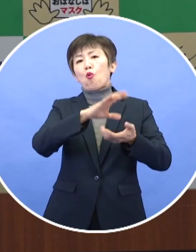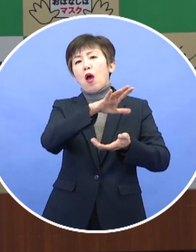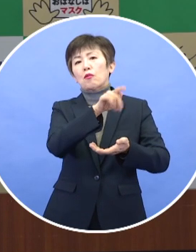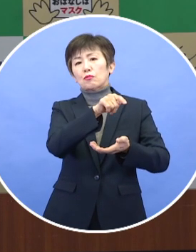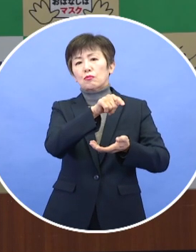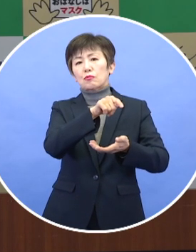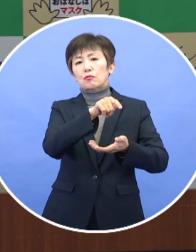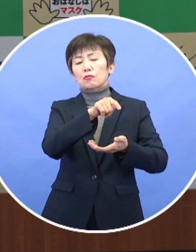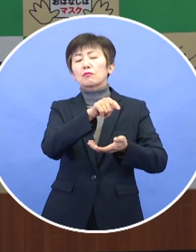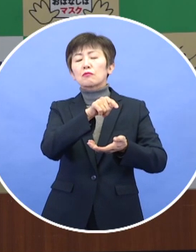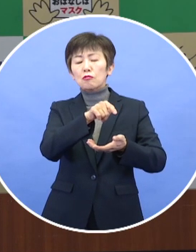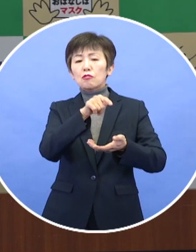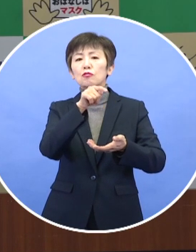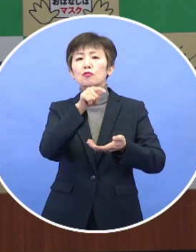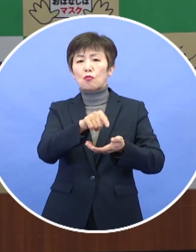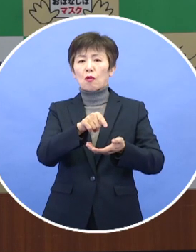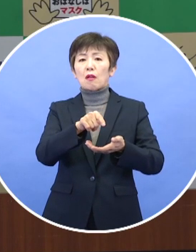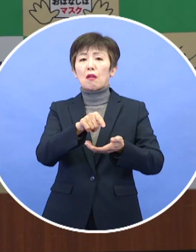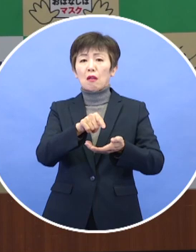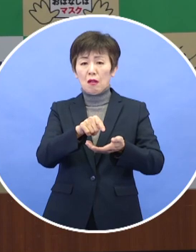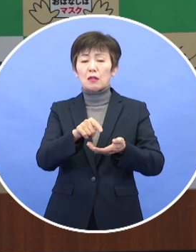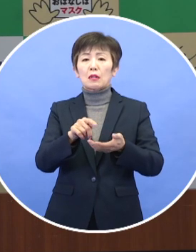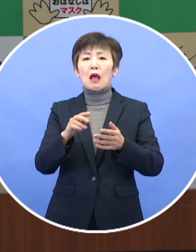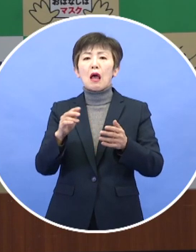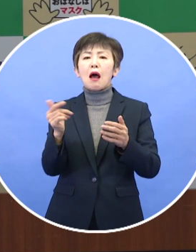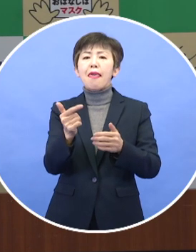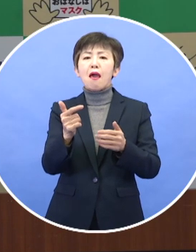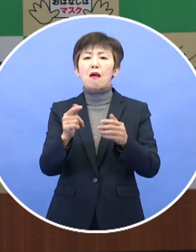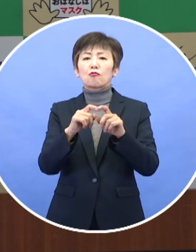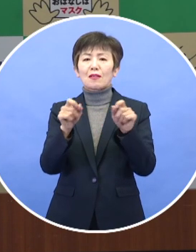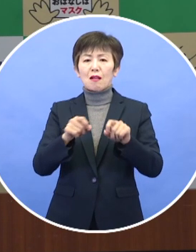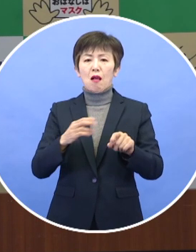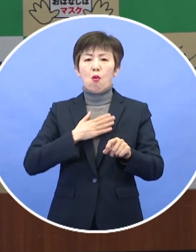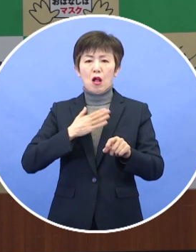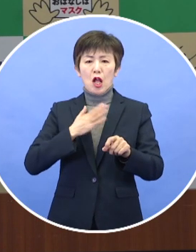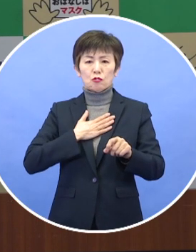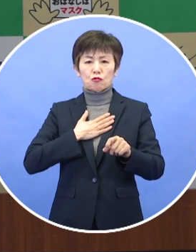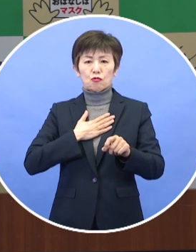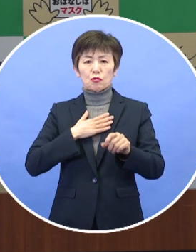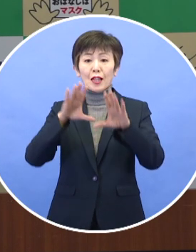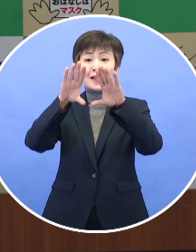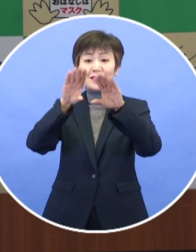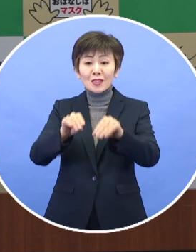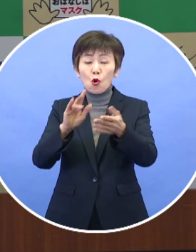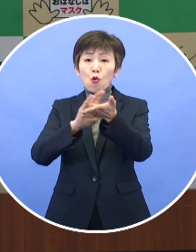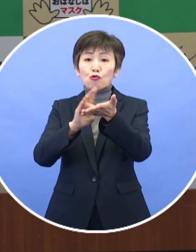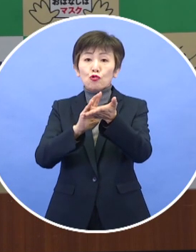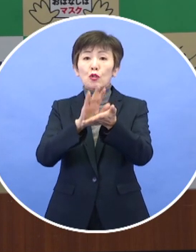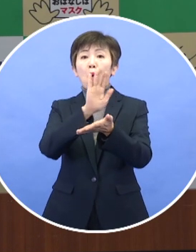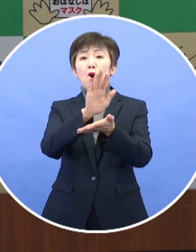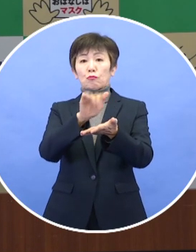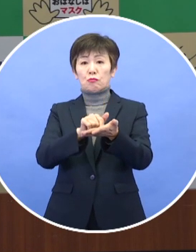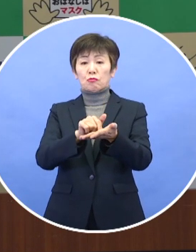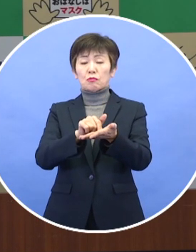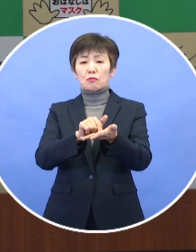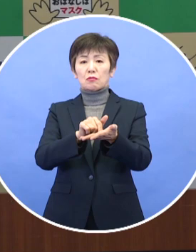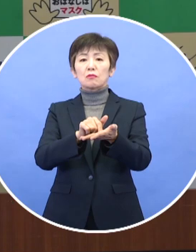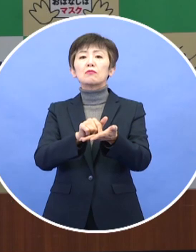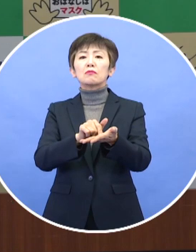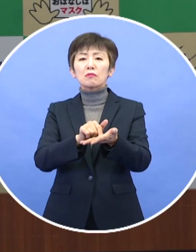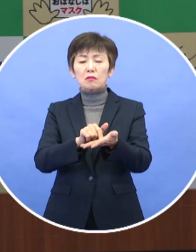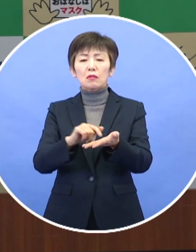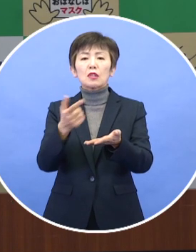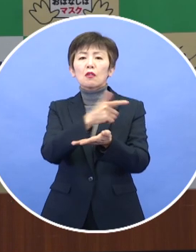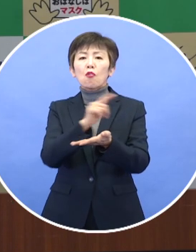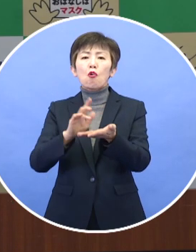薬もロナプリーブとかですね、それから経口治療薬もルヌプラビルとか、パキロビ